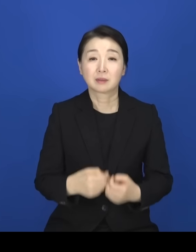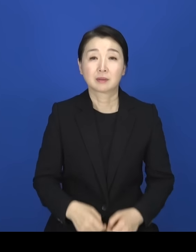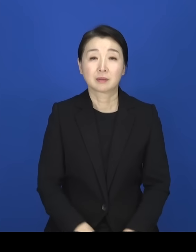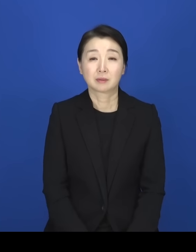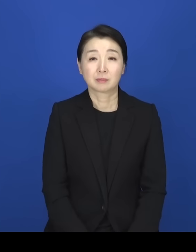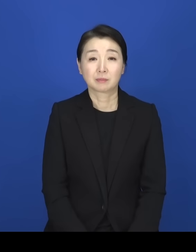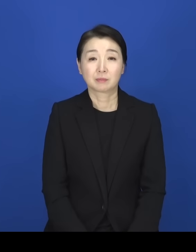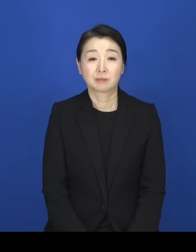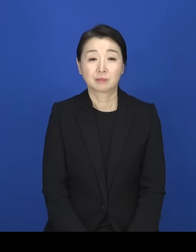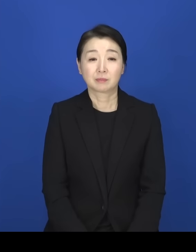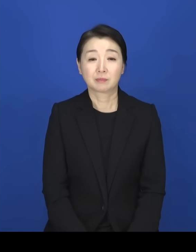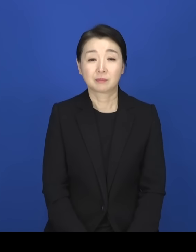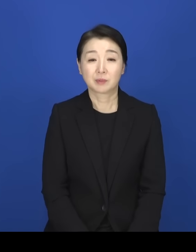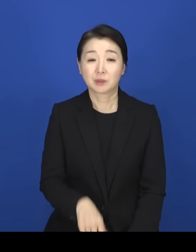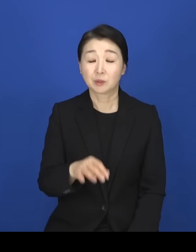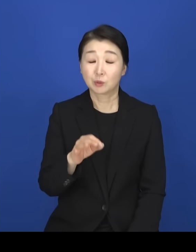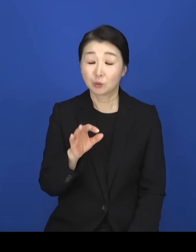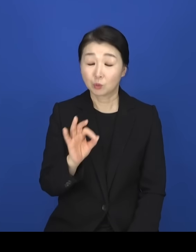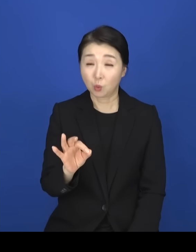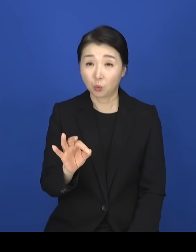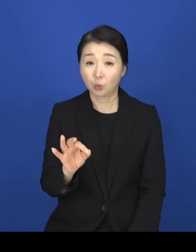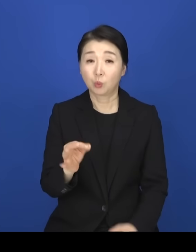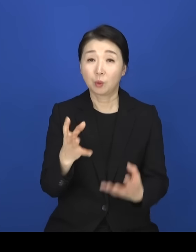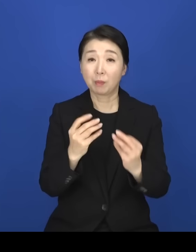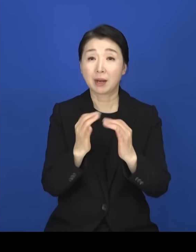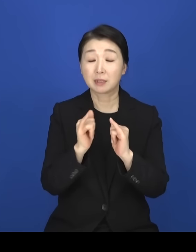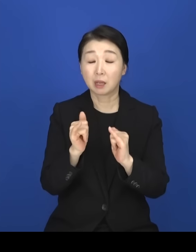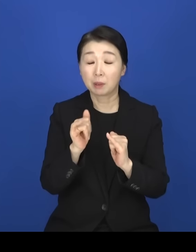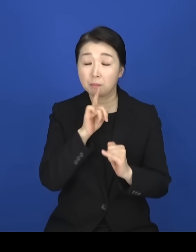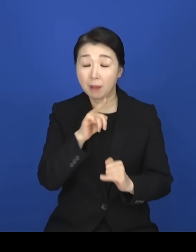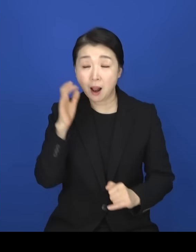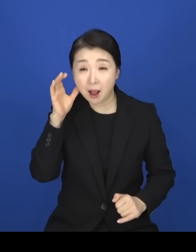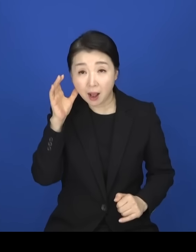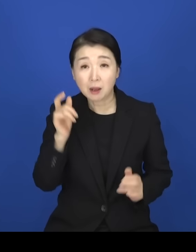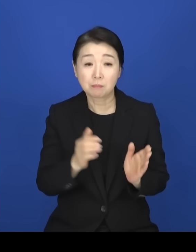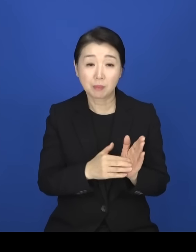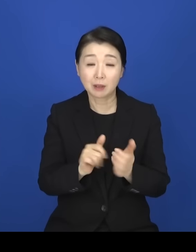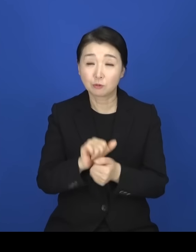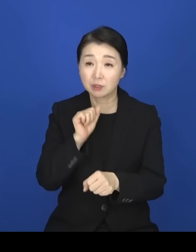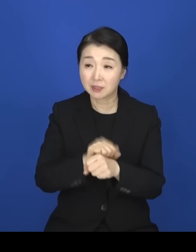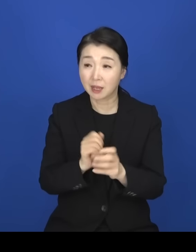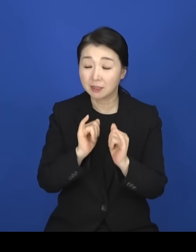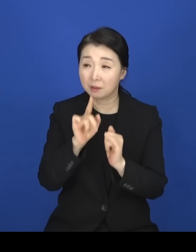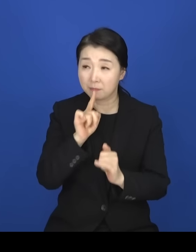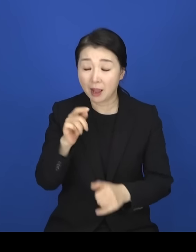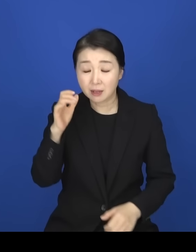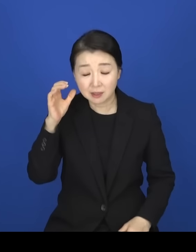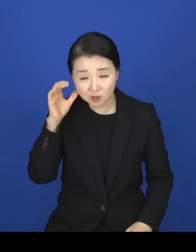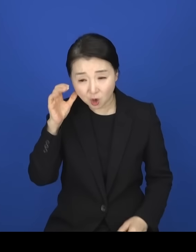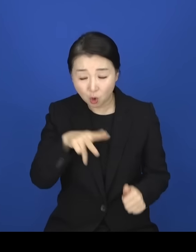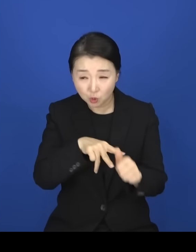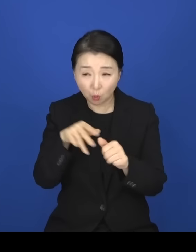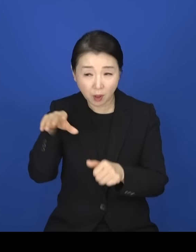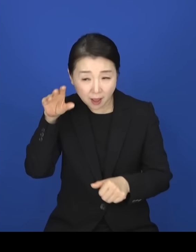그 돈이 많은 사람의 얘기를 들었어요. 그렇지. 주식을 잘하고 있는 사람의 말을 들어서 한 정보. 거예요.